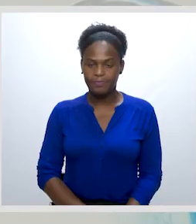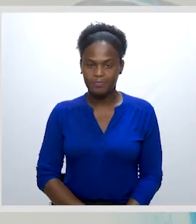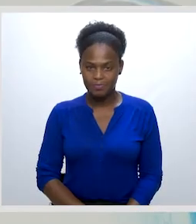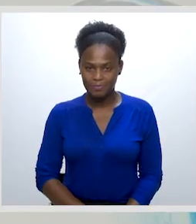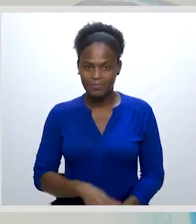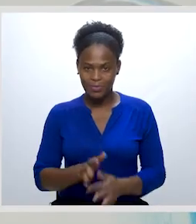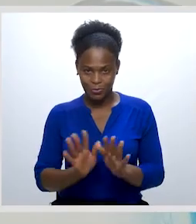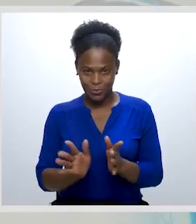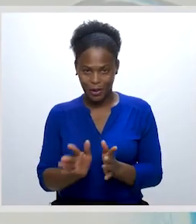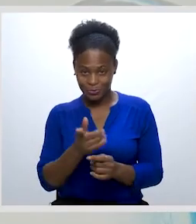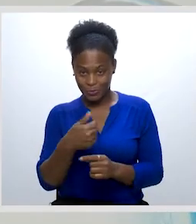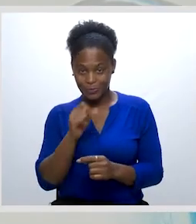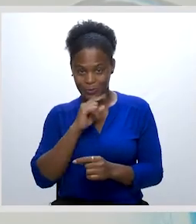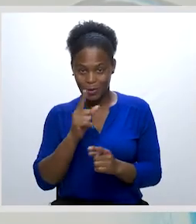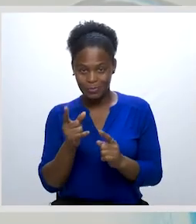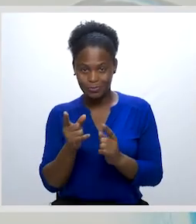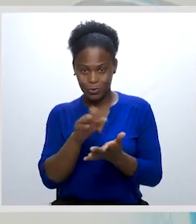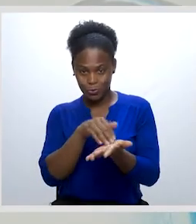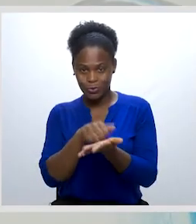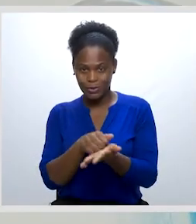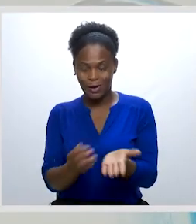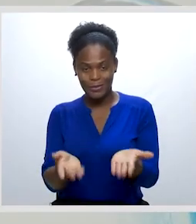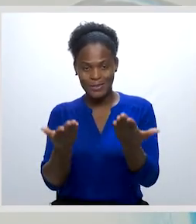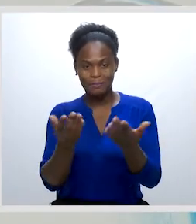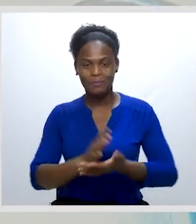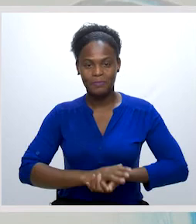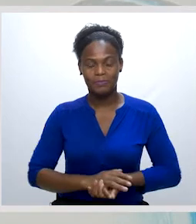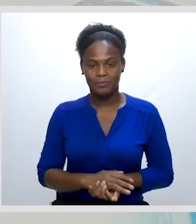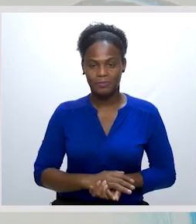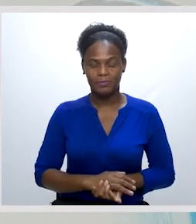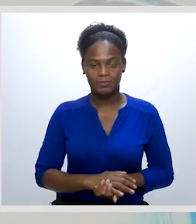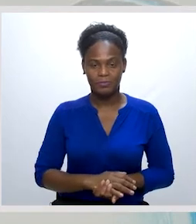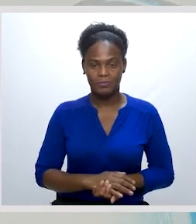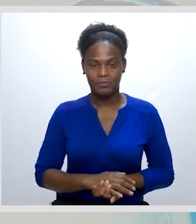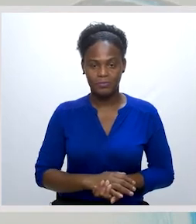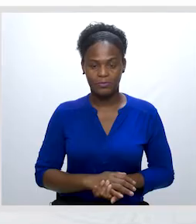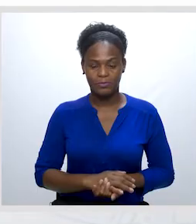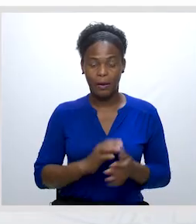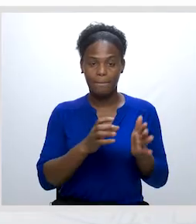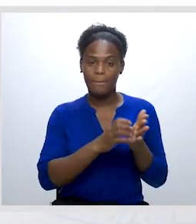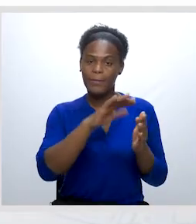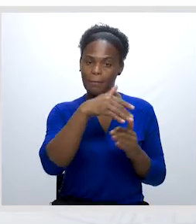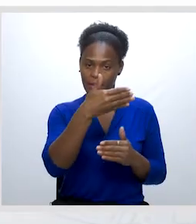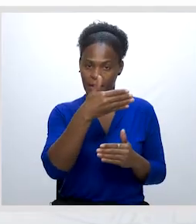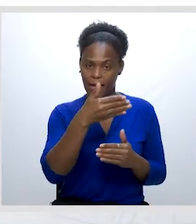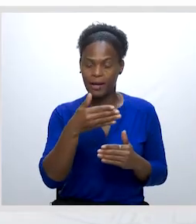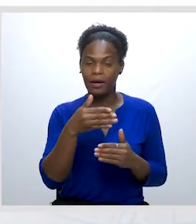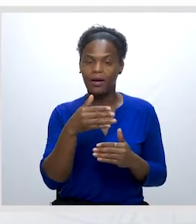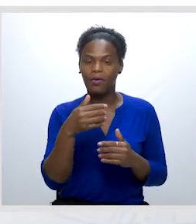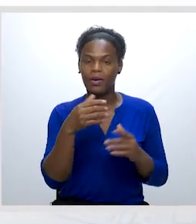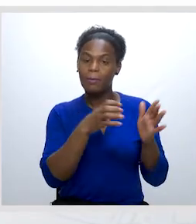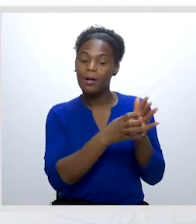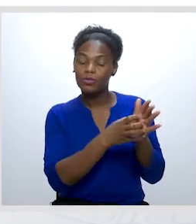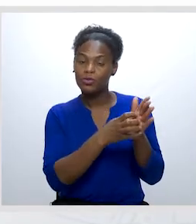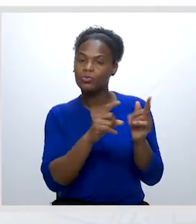Ça y est, on peut corriger? Allons-y. La première image correspond